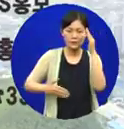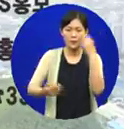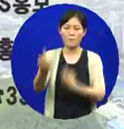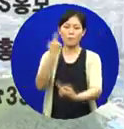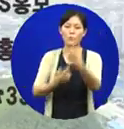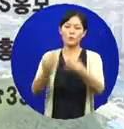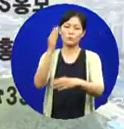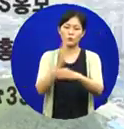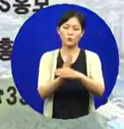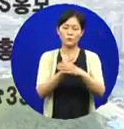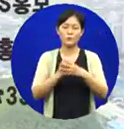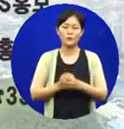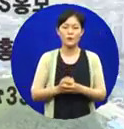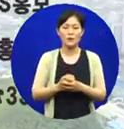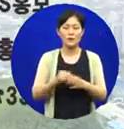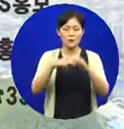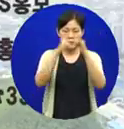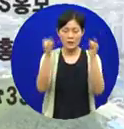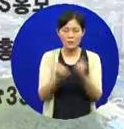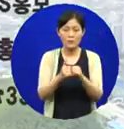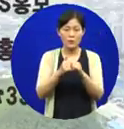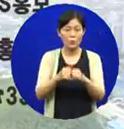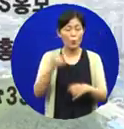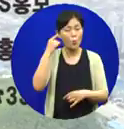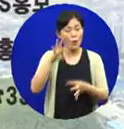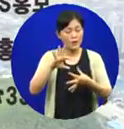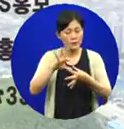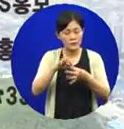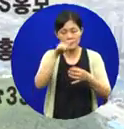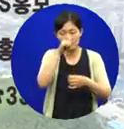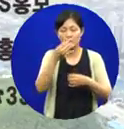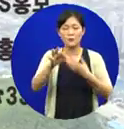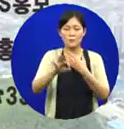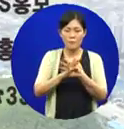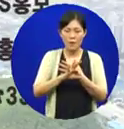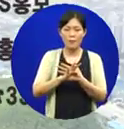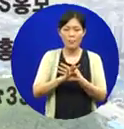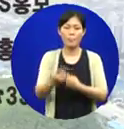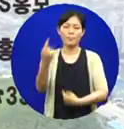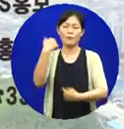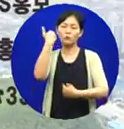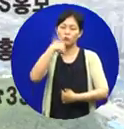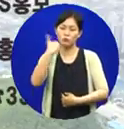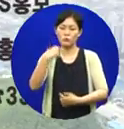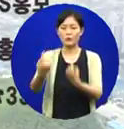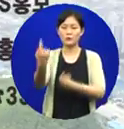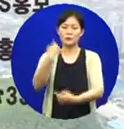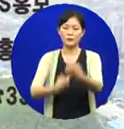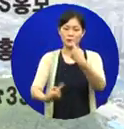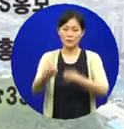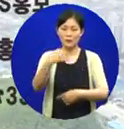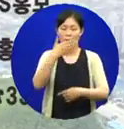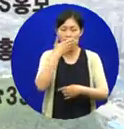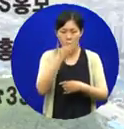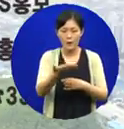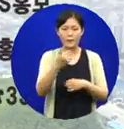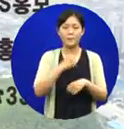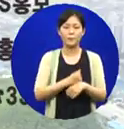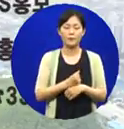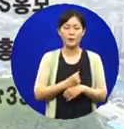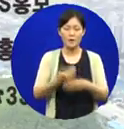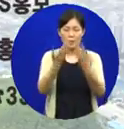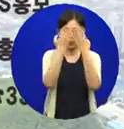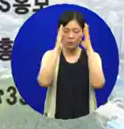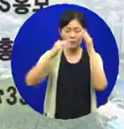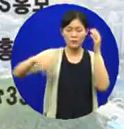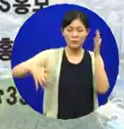서포터즈를 24일까지 모집합니다. 사회적 기업에 관심이 있고 도전 정신과 열정을 가진 용인 소재 대학교 대학생 또는